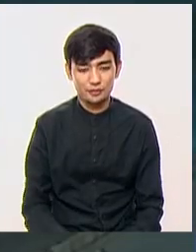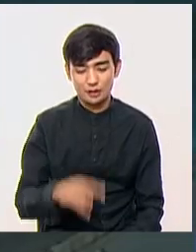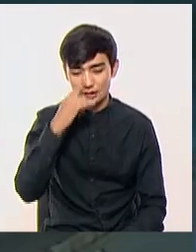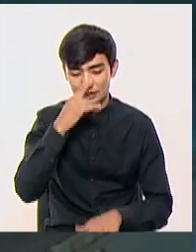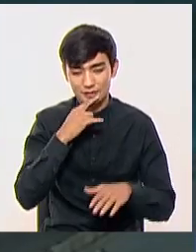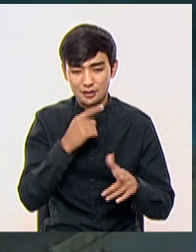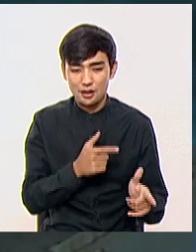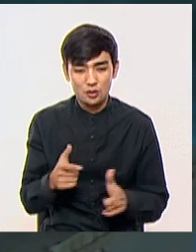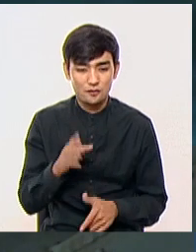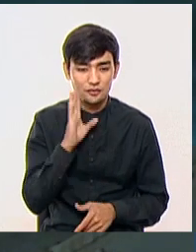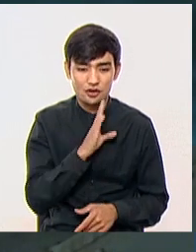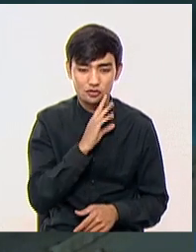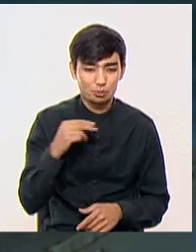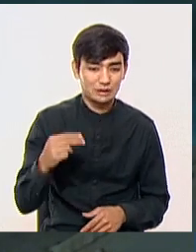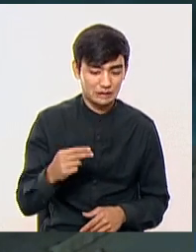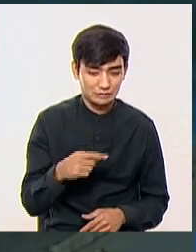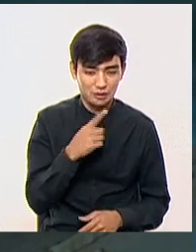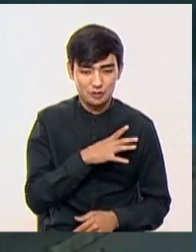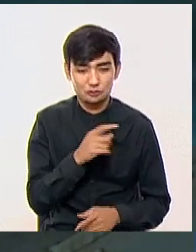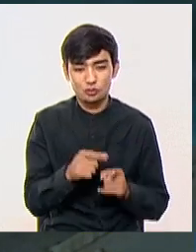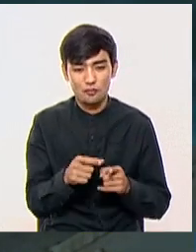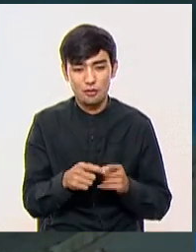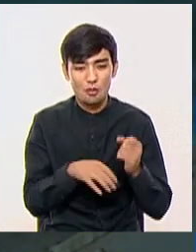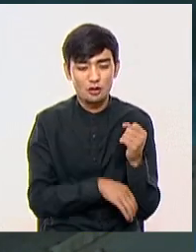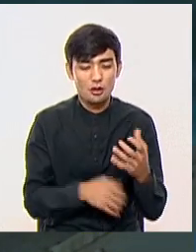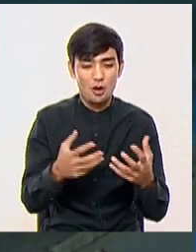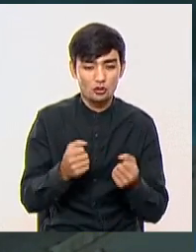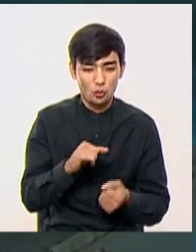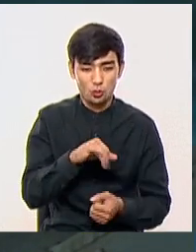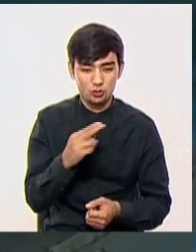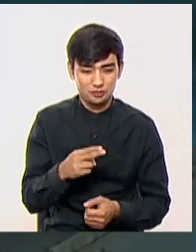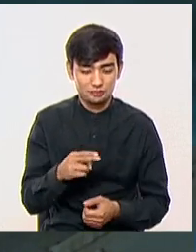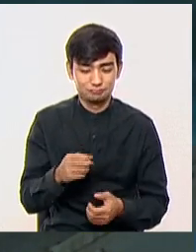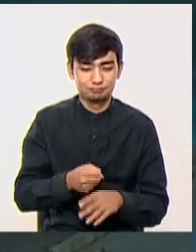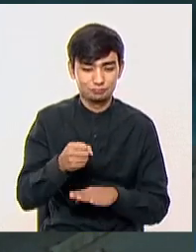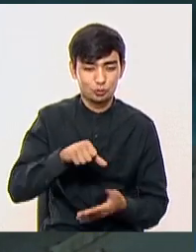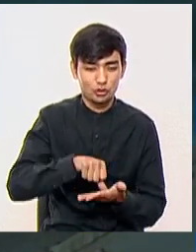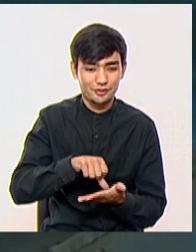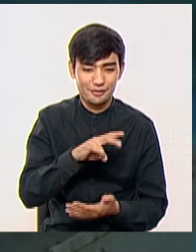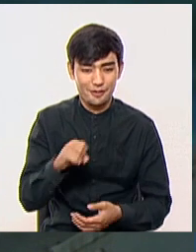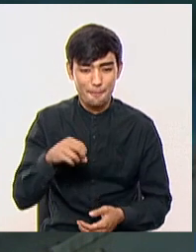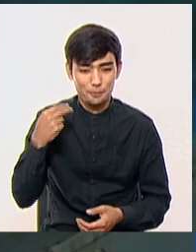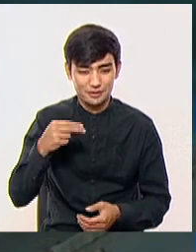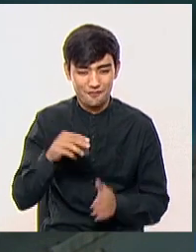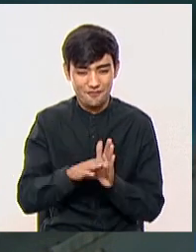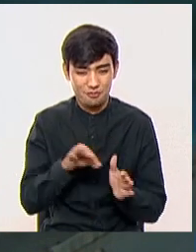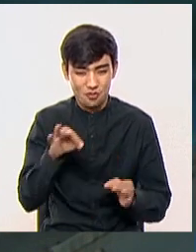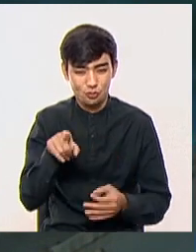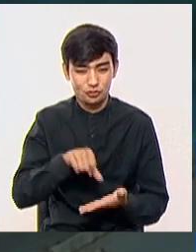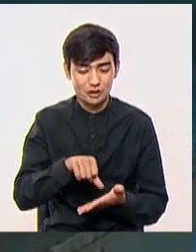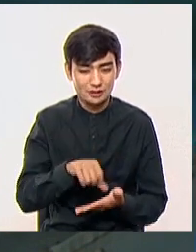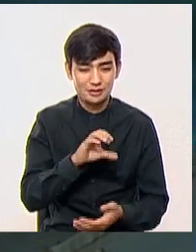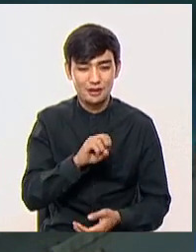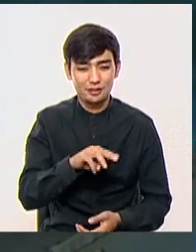Казахстан готов к женщине-президенту. С такими словами после получения удостоверения кандидата на участие в предстоящих выборах